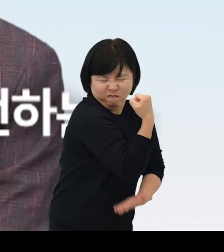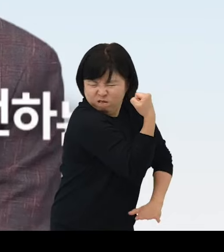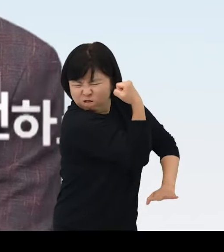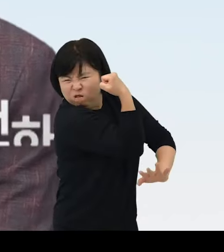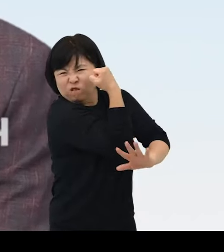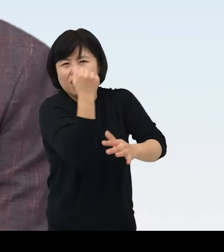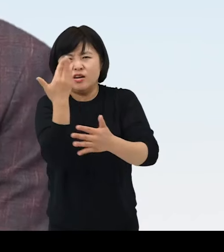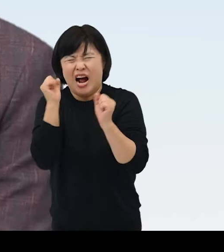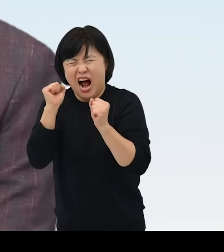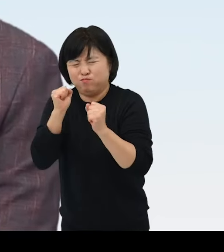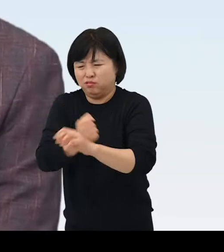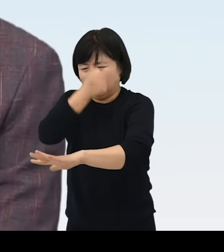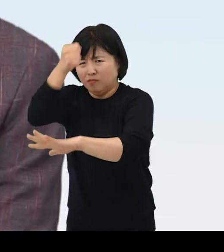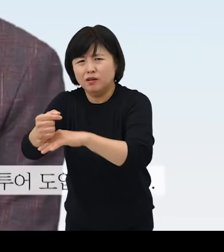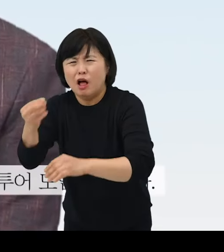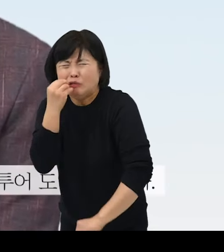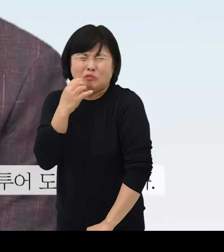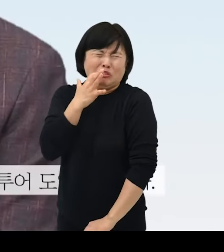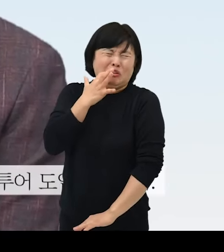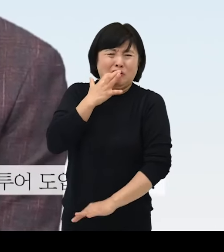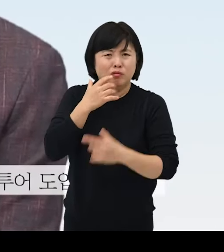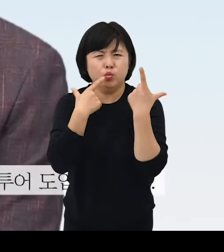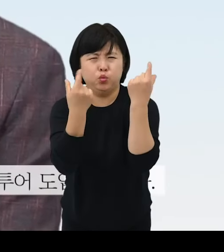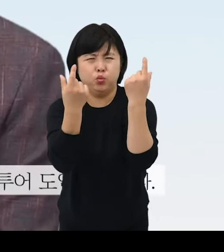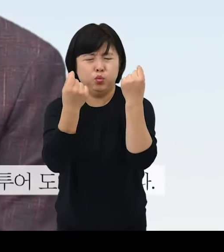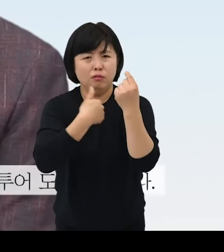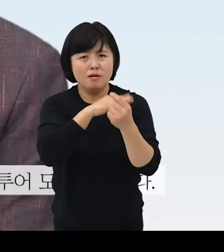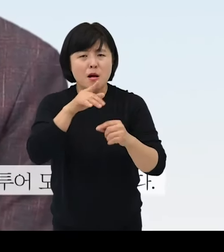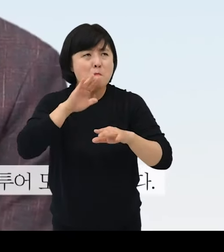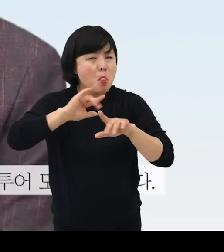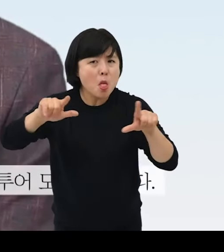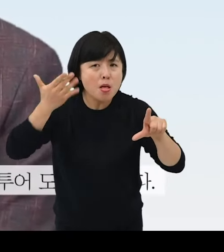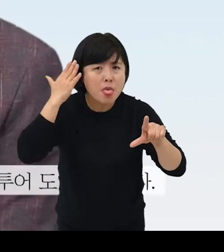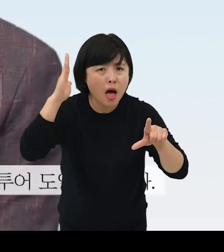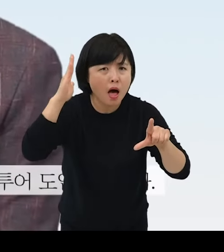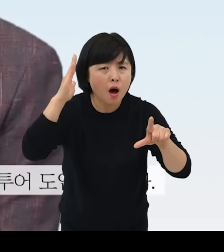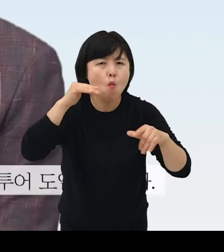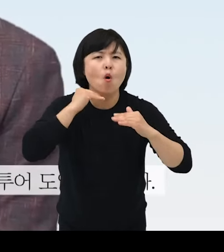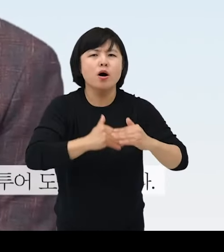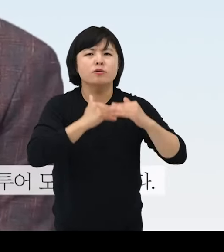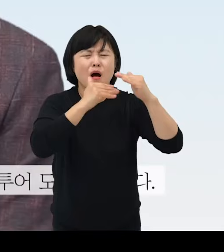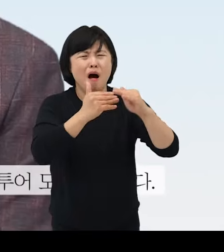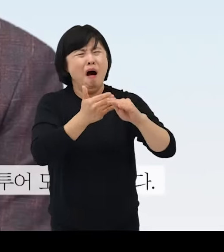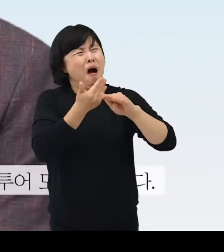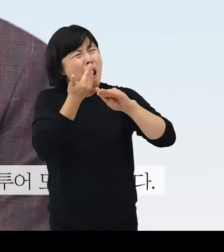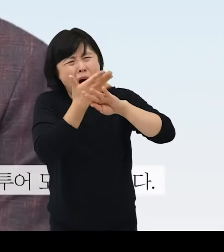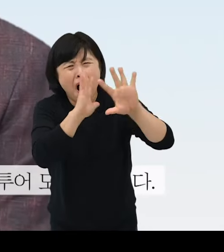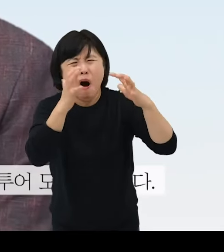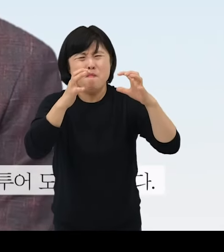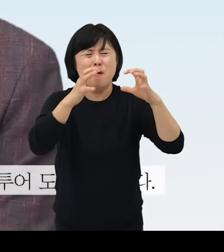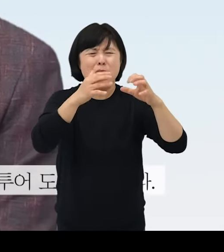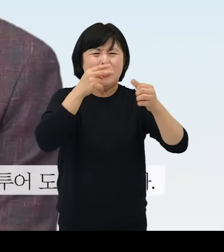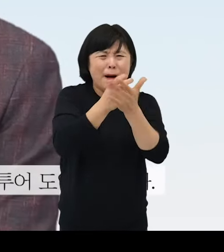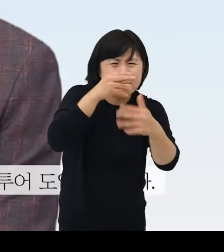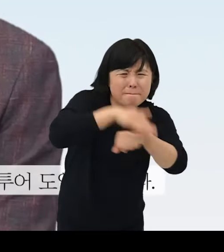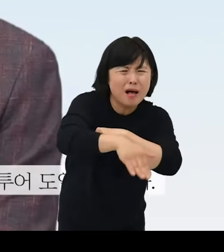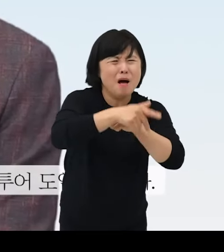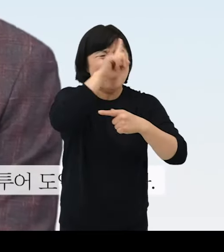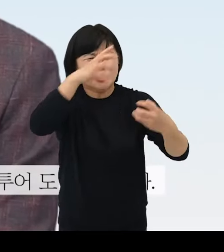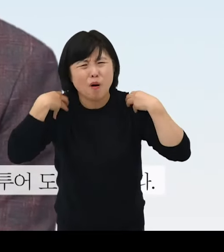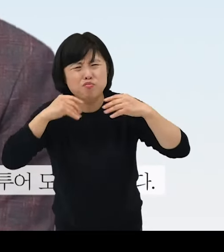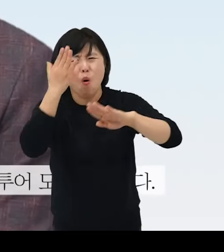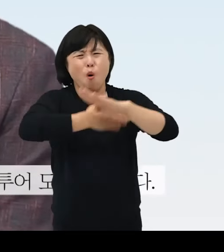가면은 탱자가 되었다. 즉 이제 우리나라의 근대화를 이루어 가진 과정에서 굉장히 많은 외국의 제도들을